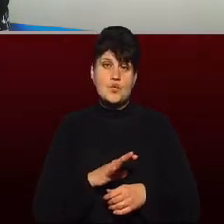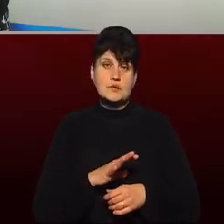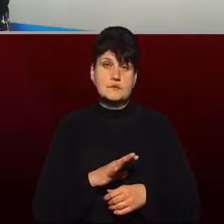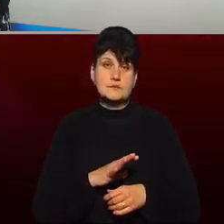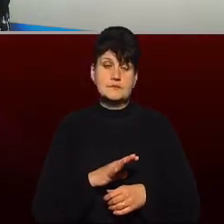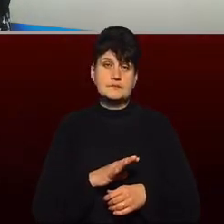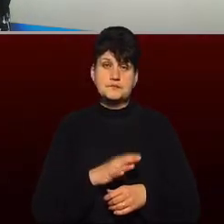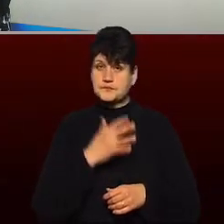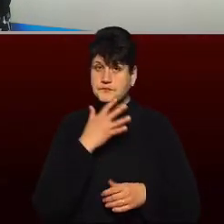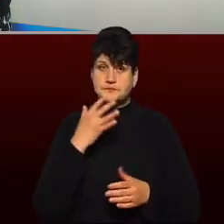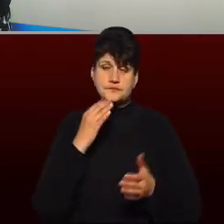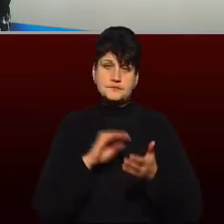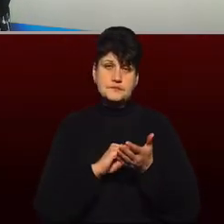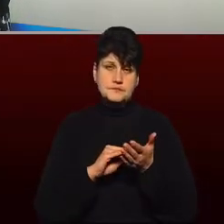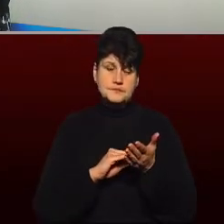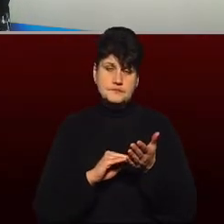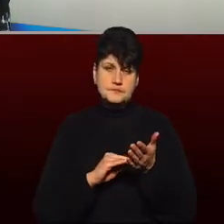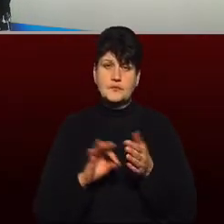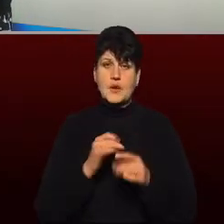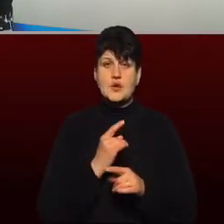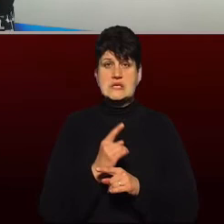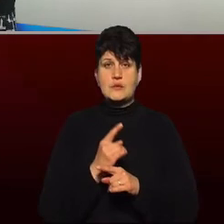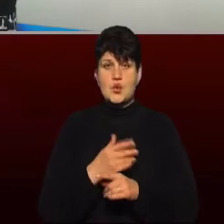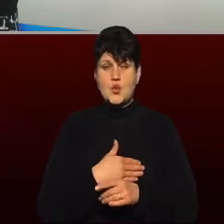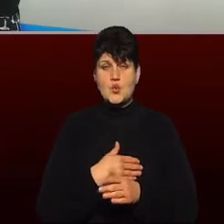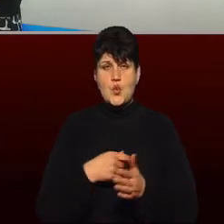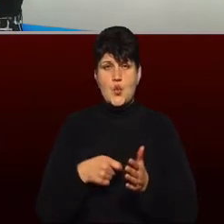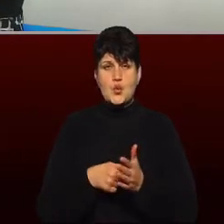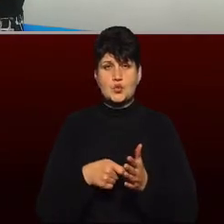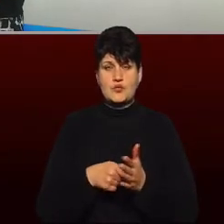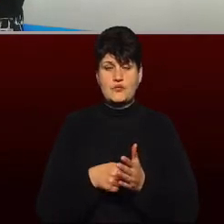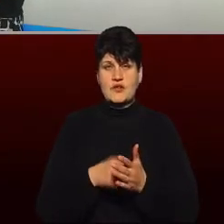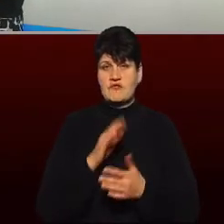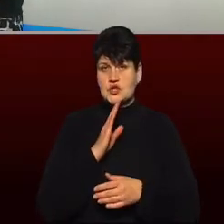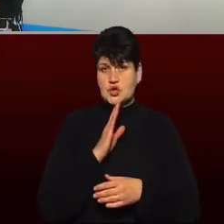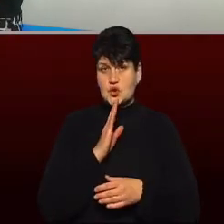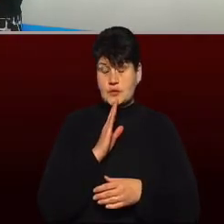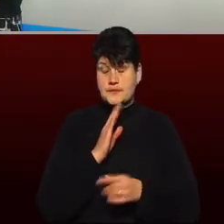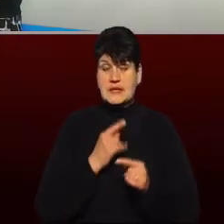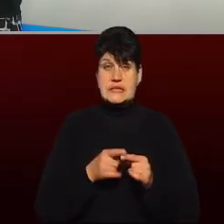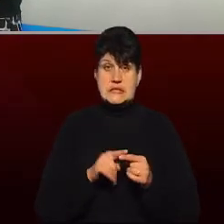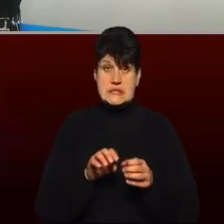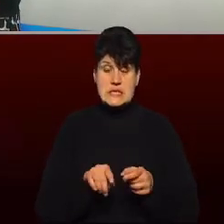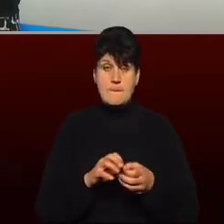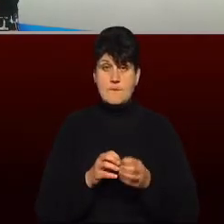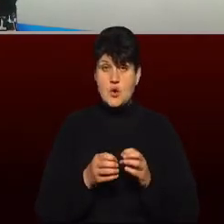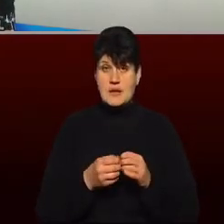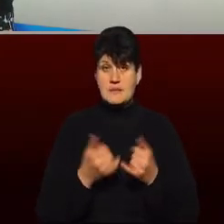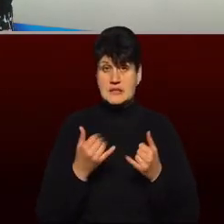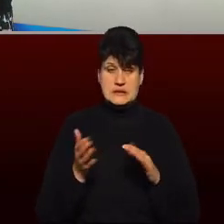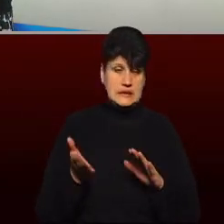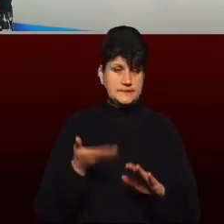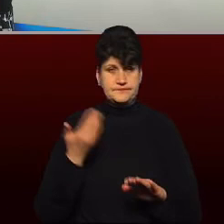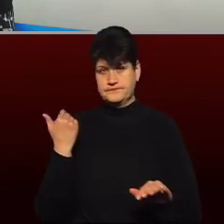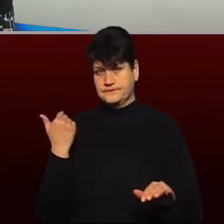про заборону грудного вигодовування в жінок. Ця проблема абсолютно зараз знята. І навіть жінка,